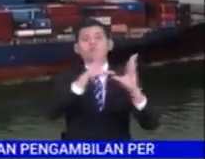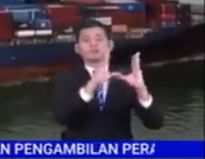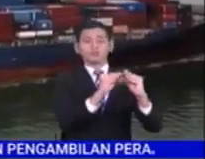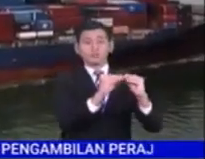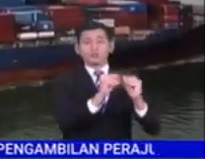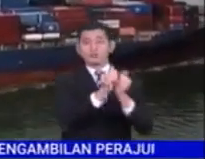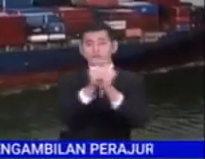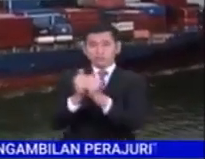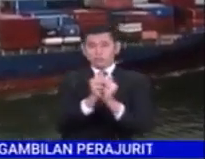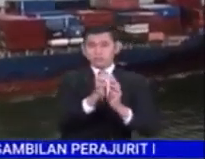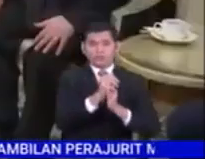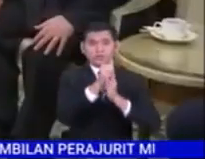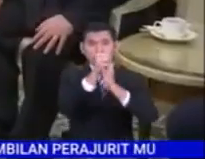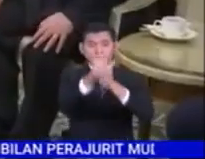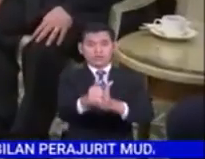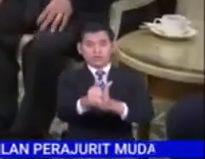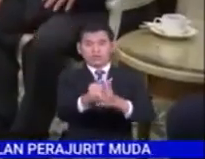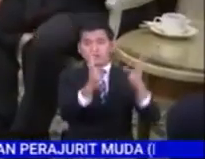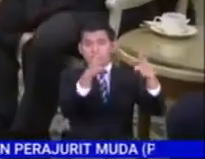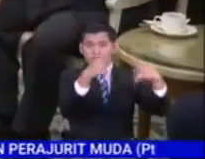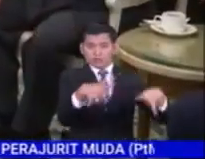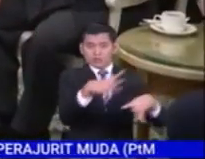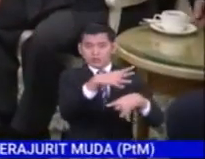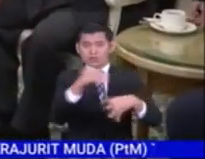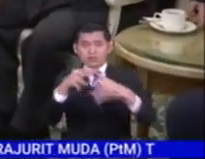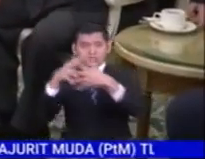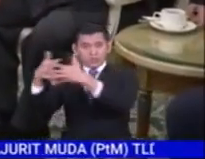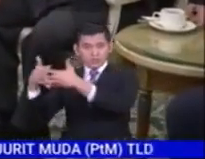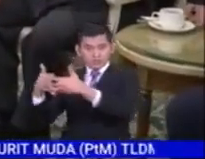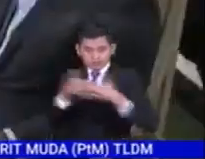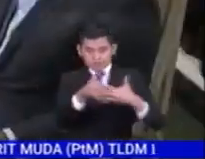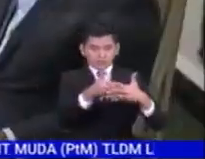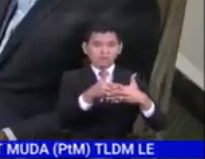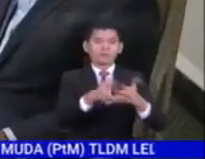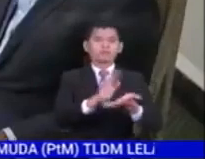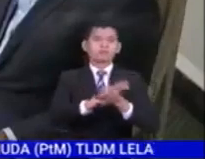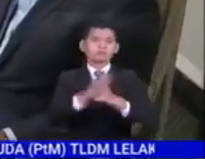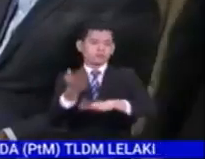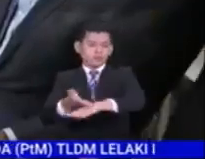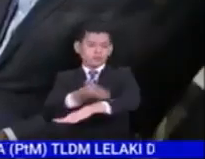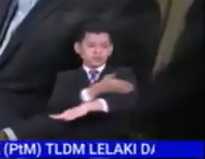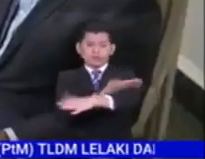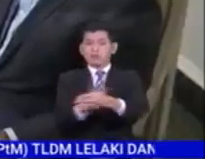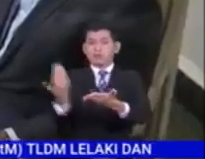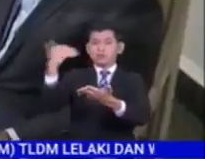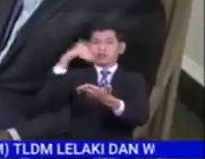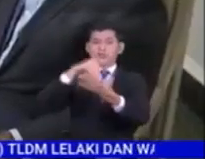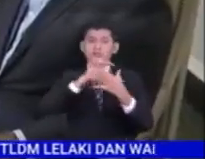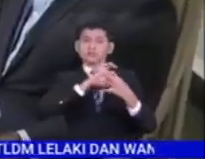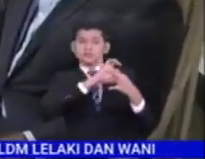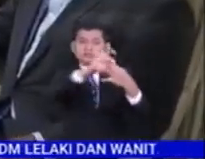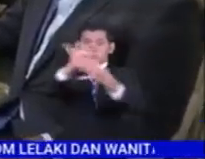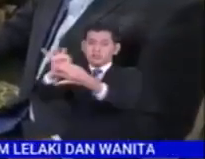dengan pemimpin-pemimpin AS serta peneraju industri negara itu telah meningkatkan lagi hubungan berkenaan.